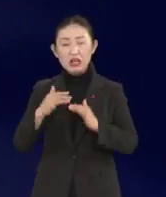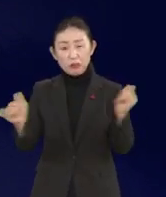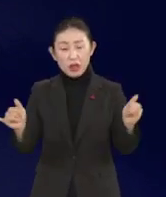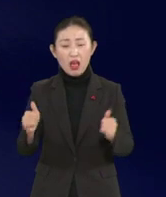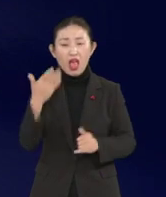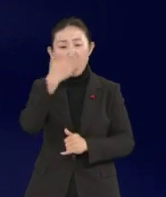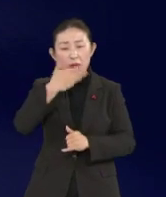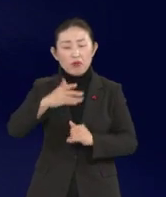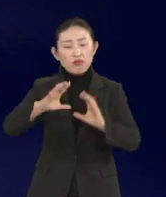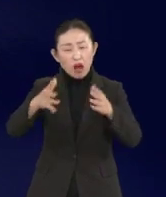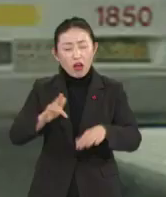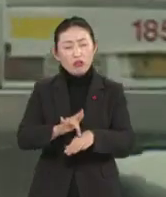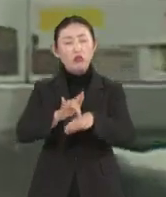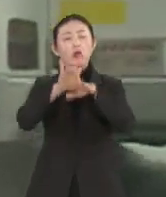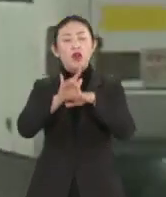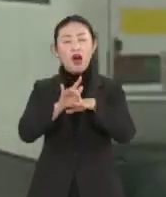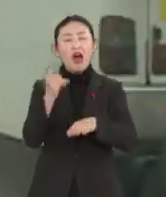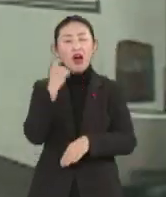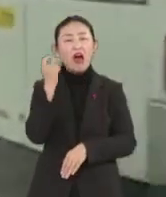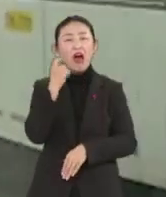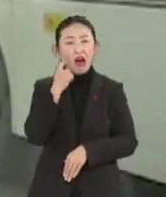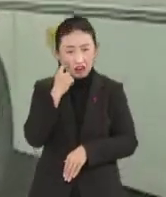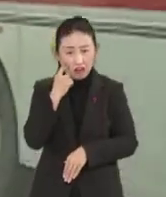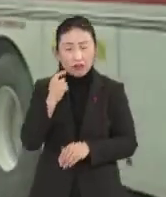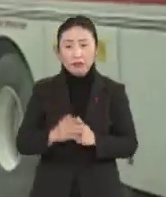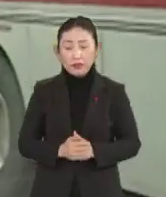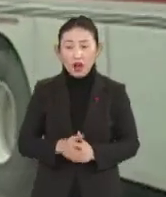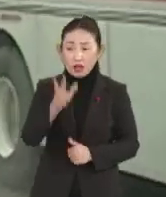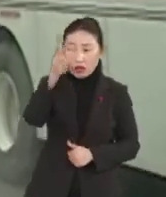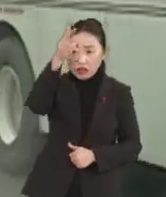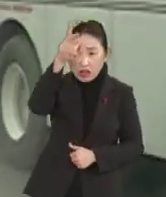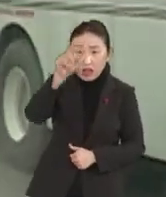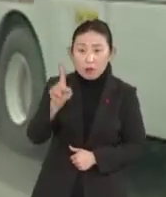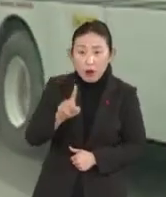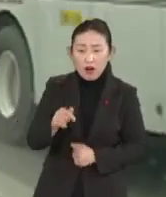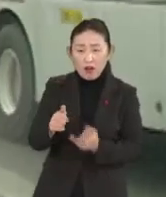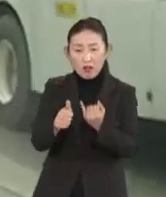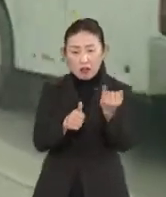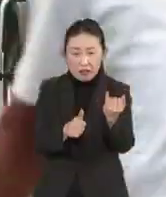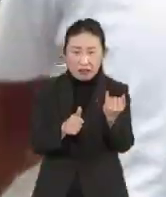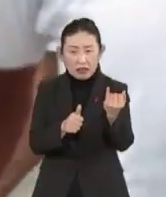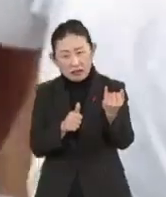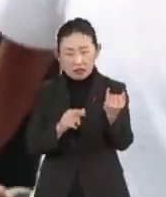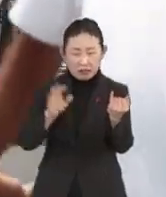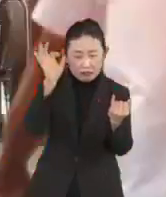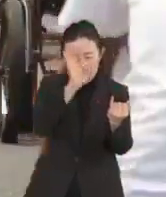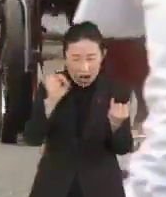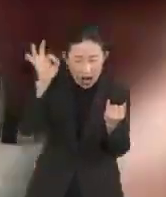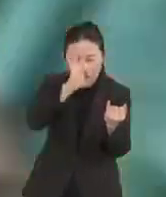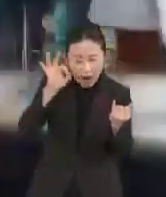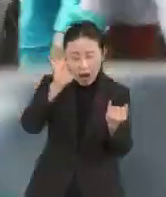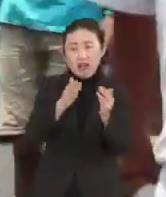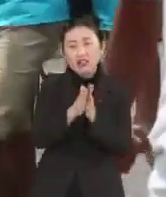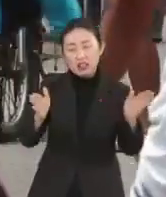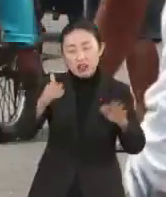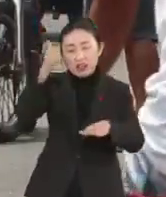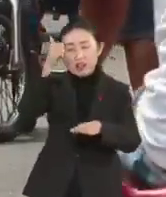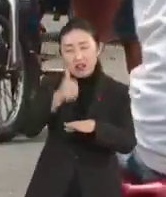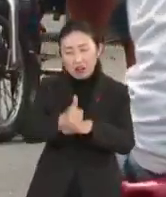말해 범행을 숨겼습니다 하지만 경찰이 필리핀 현지에서 아내의 행방을 찾는 수사의 착수하자